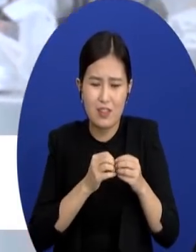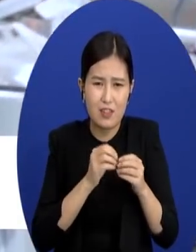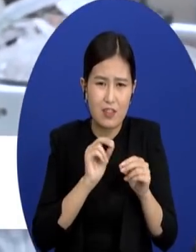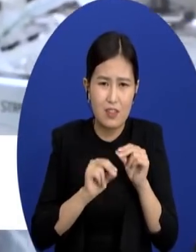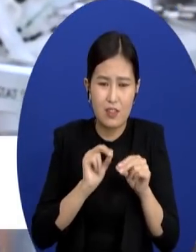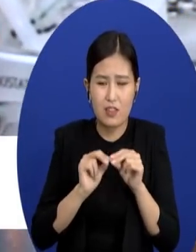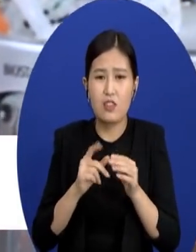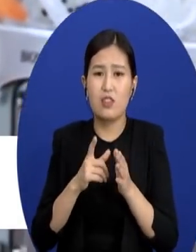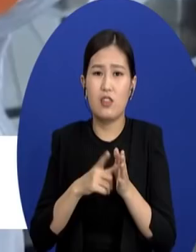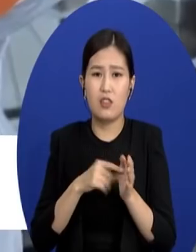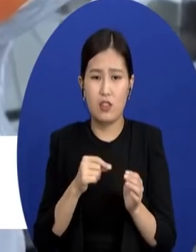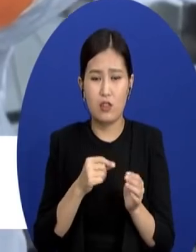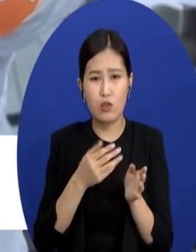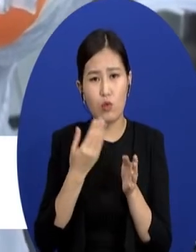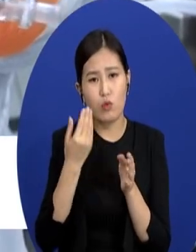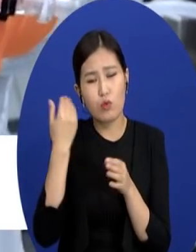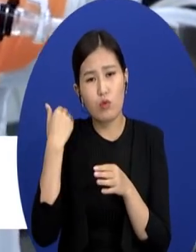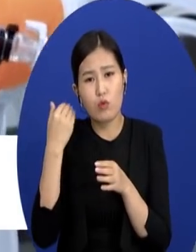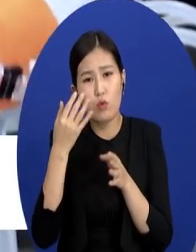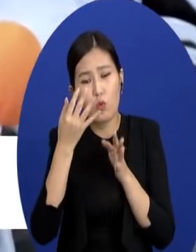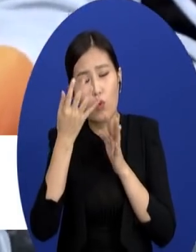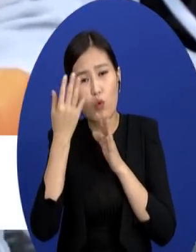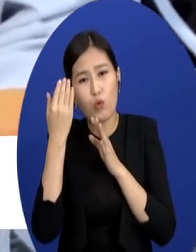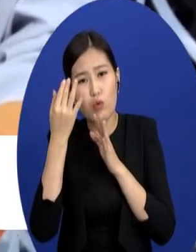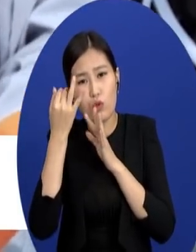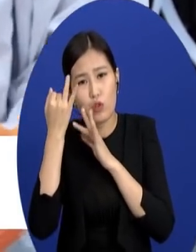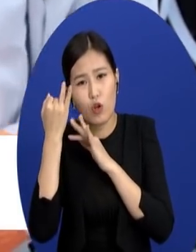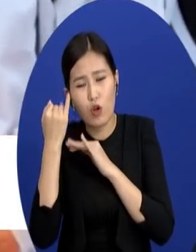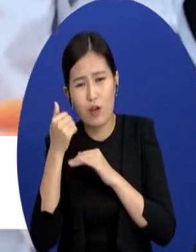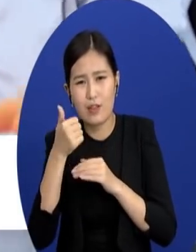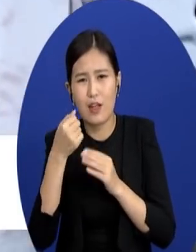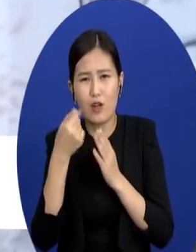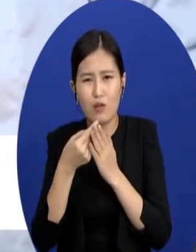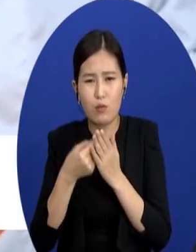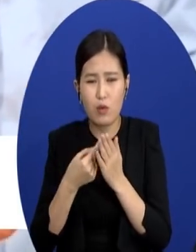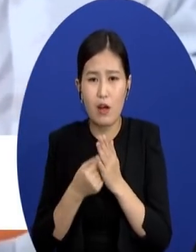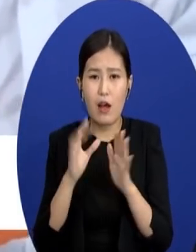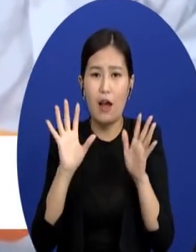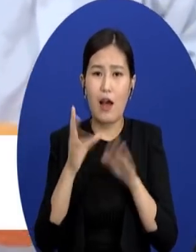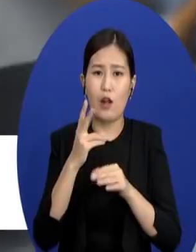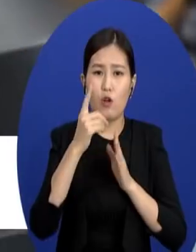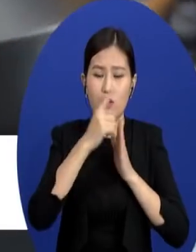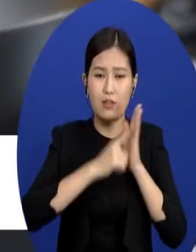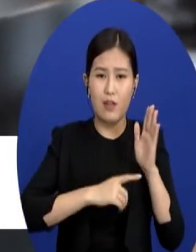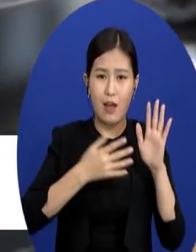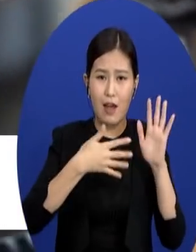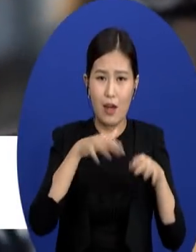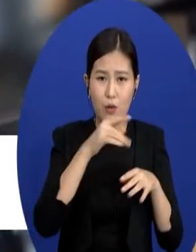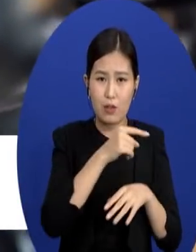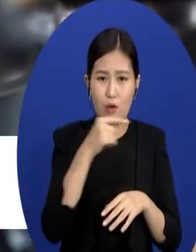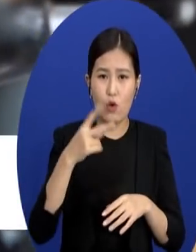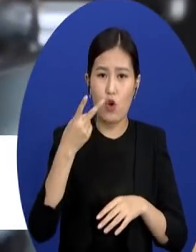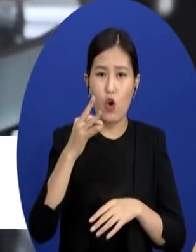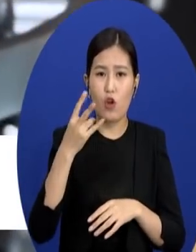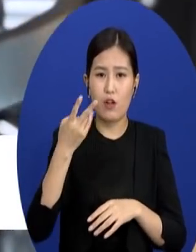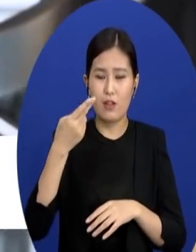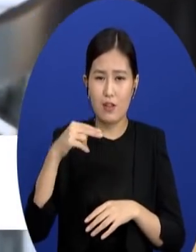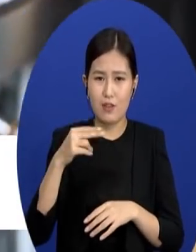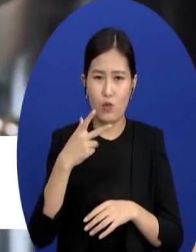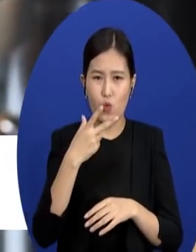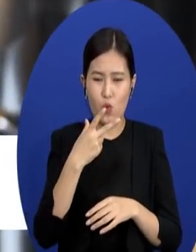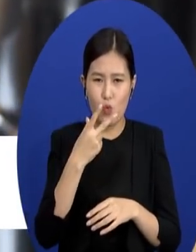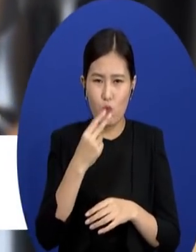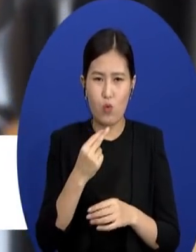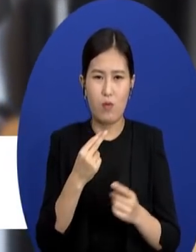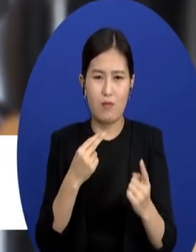байгаа 7 хоногт юм хийдэ бол бүртгэж аваад ер нь тэгээд энэ 12 сарын 15-аас 20-ны хооронд бол вакцин тавьж эхлэхэд бол